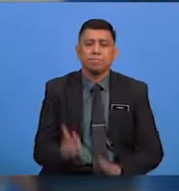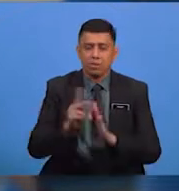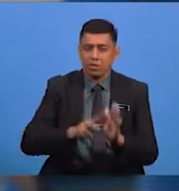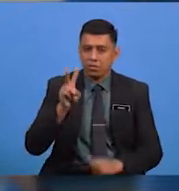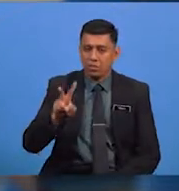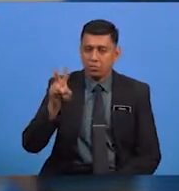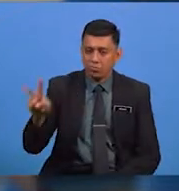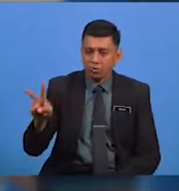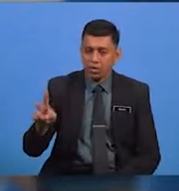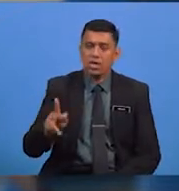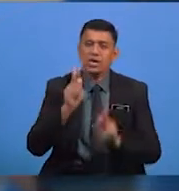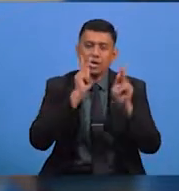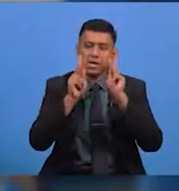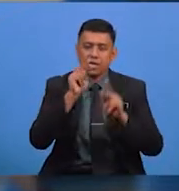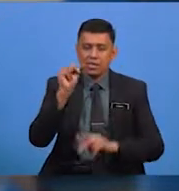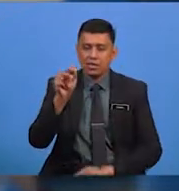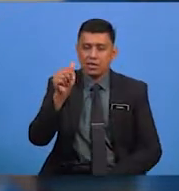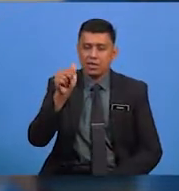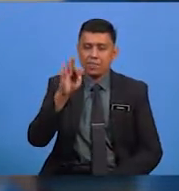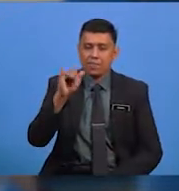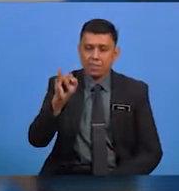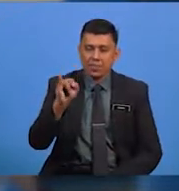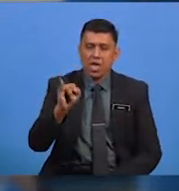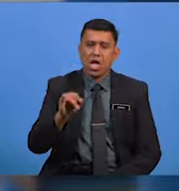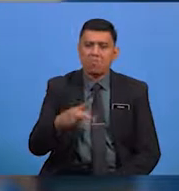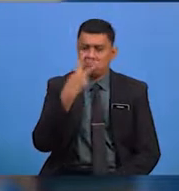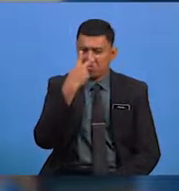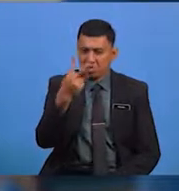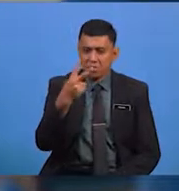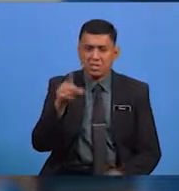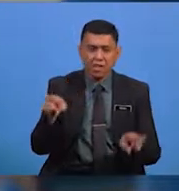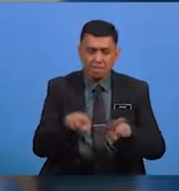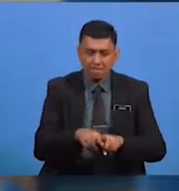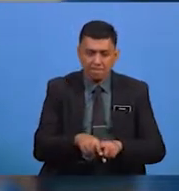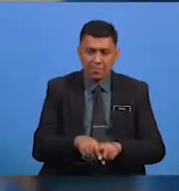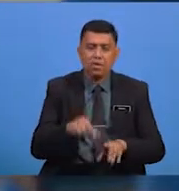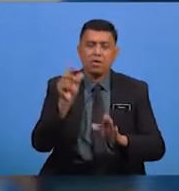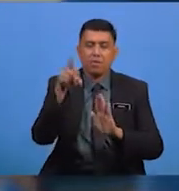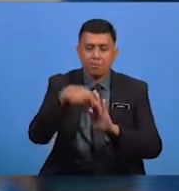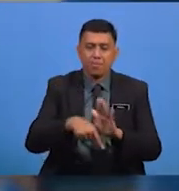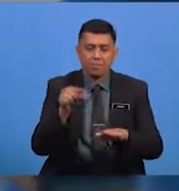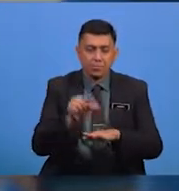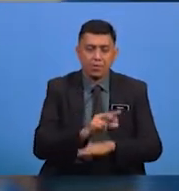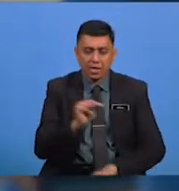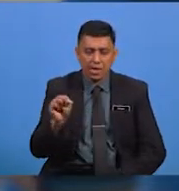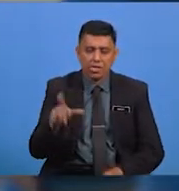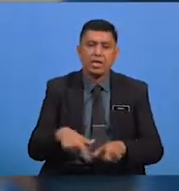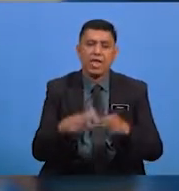Kedua-dua kata nafi kelihatan sama, tetapi penggunaannya